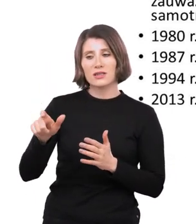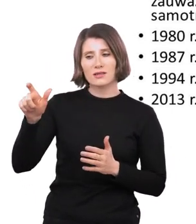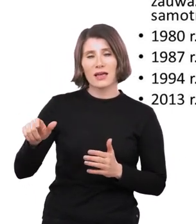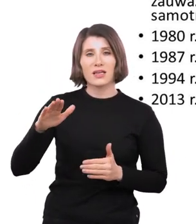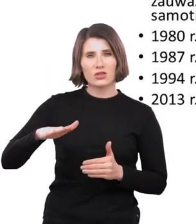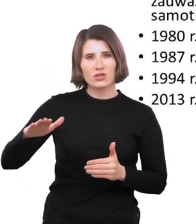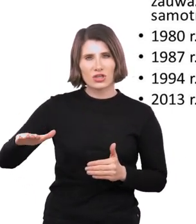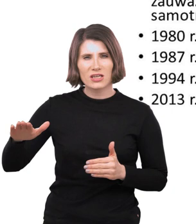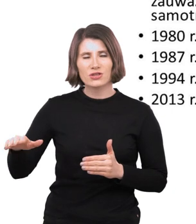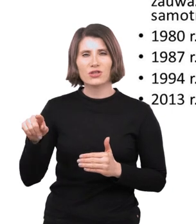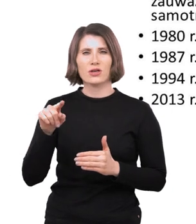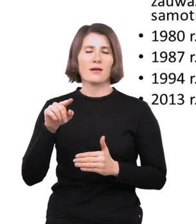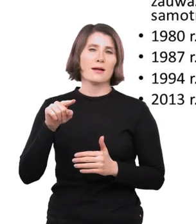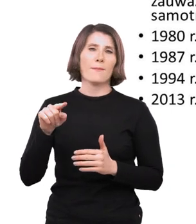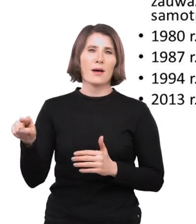niego dzieci